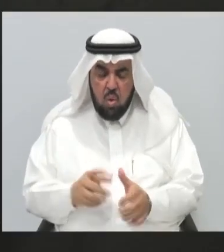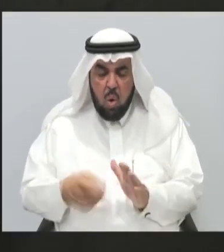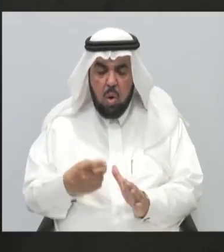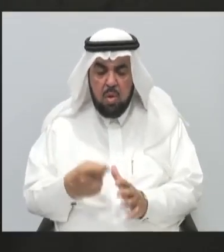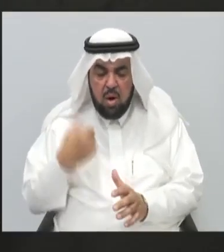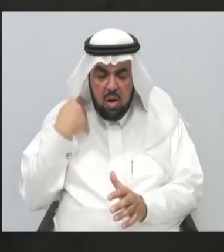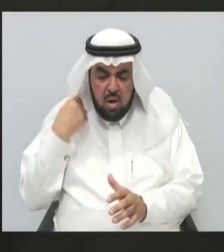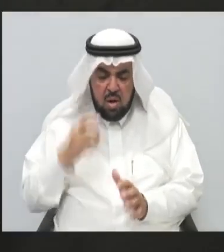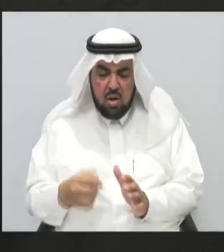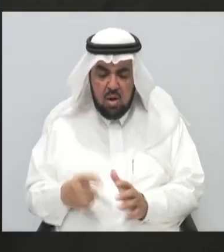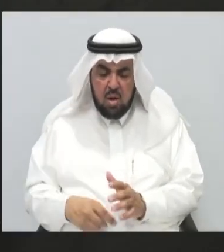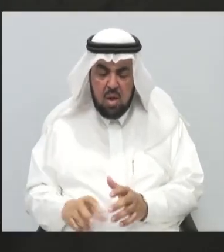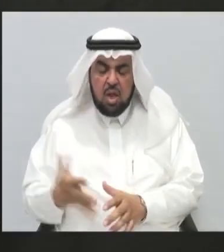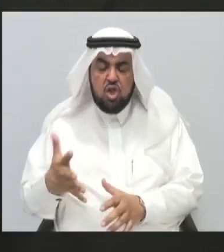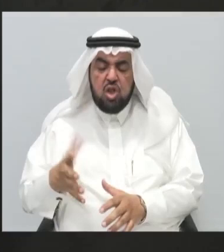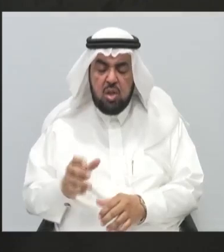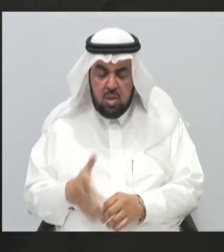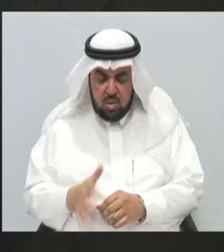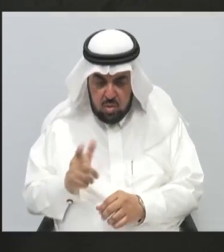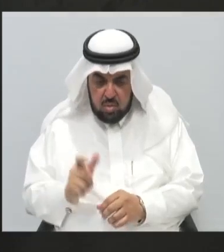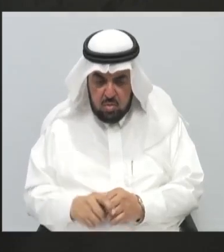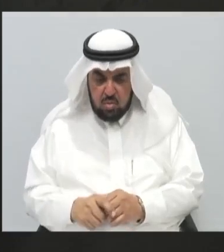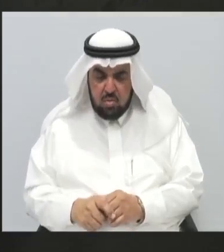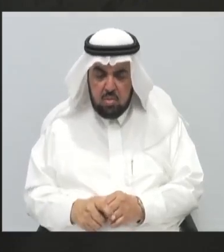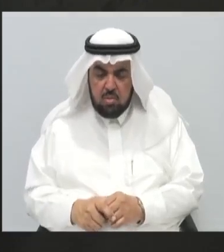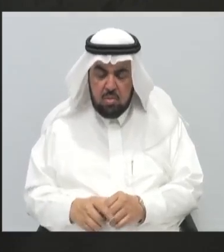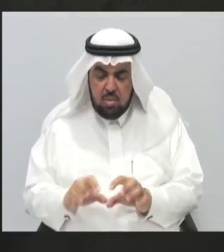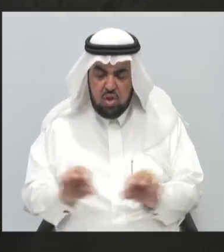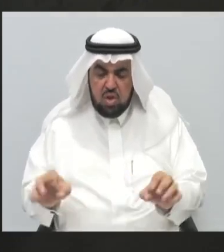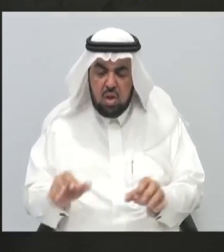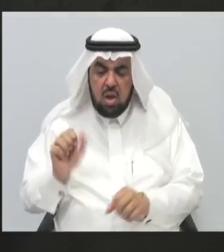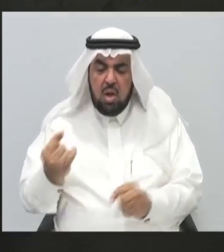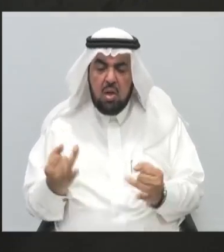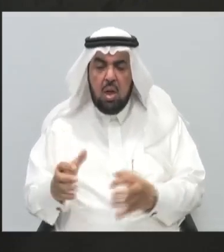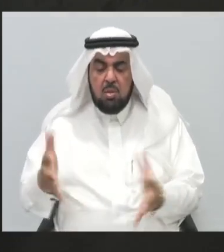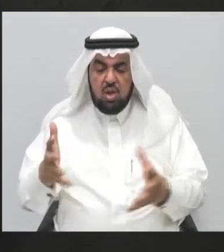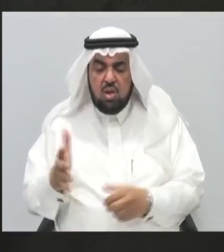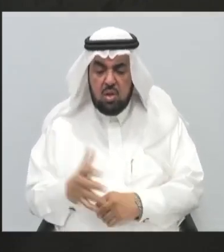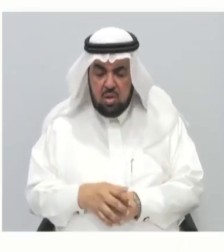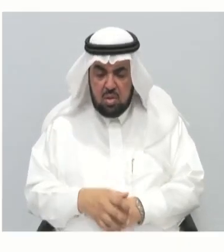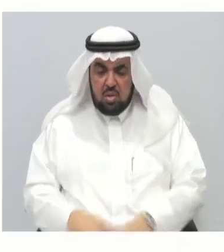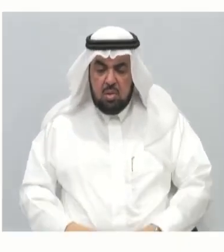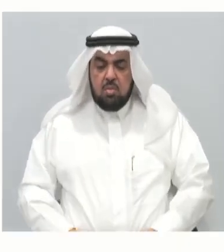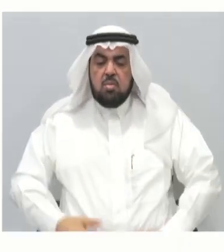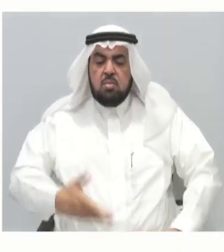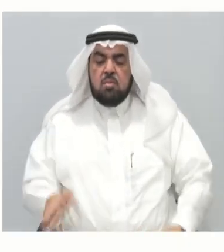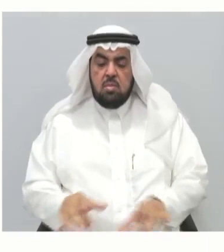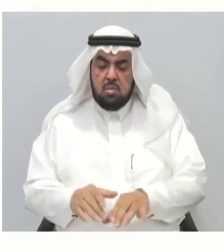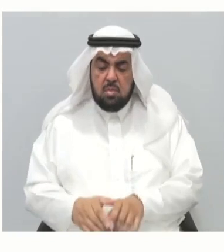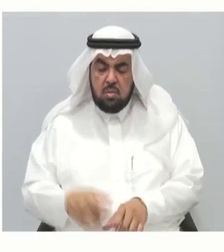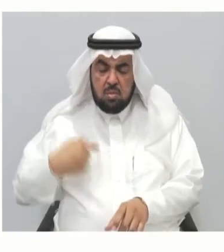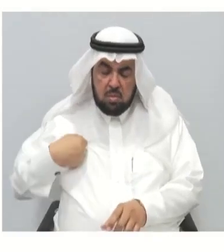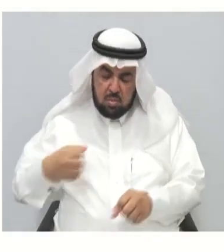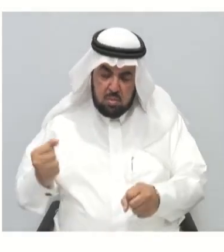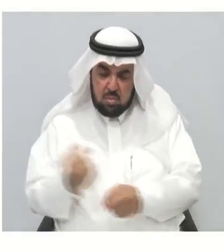فسنقوم باختيار نيو او جديد حتى نقوم بانشاء حساب جديد بعد ما نقوم بكتابه اسم